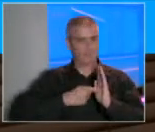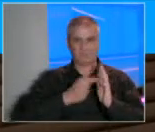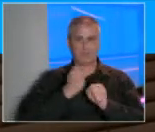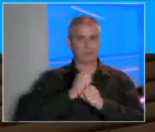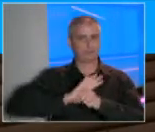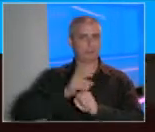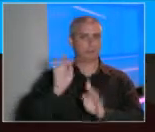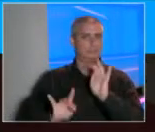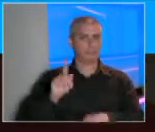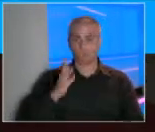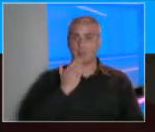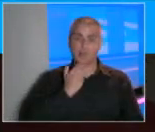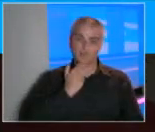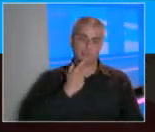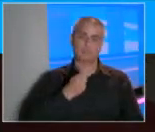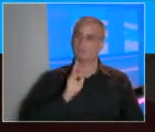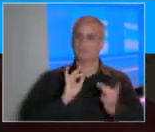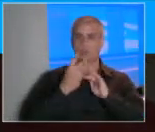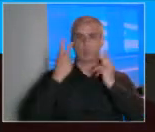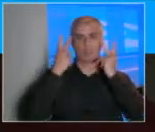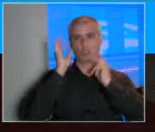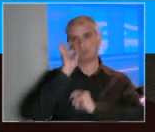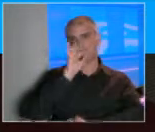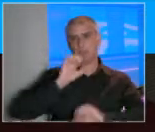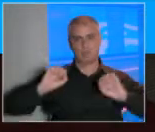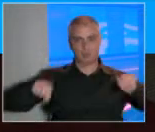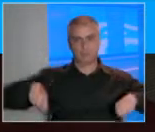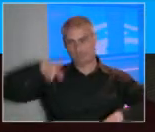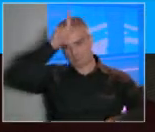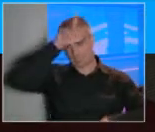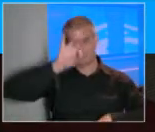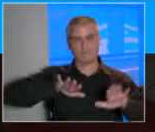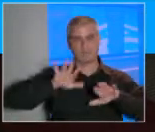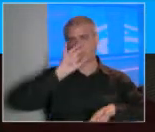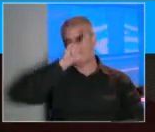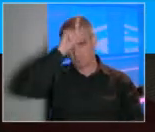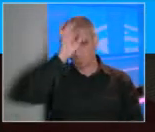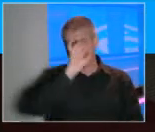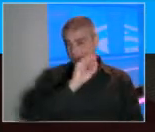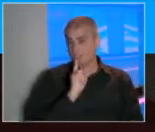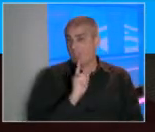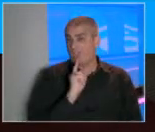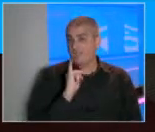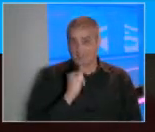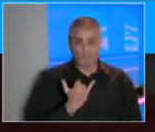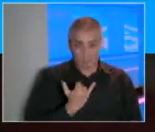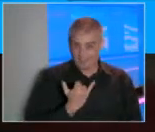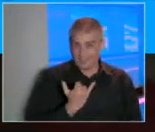להטיל סנקציות על ישראל, זה מנוגד לעקרונות של הקנצלרית ושל הממשל הזה בכלל. אבל מה